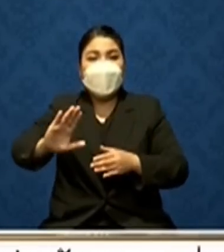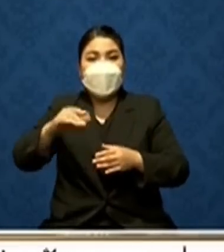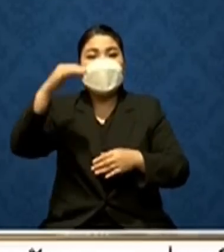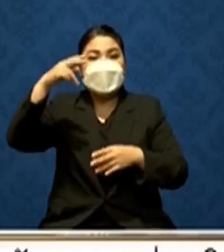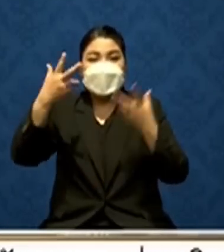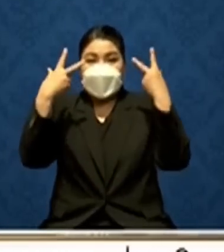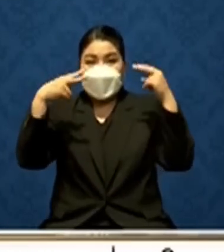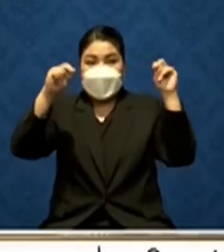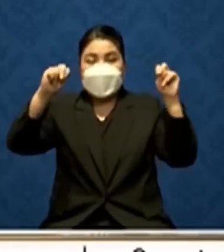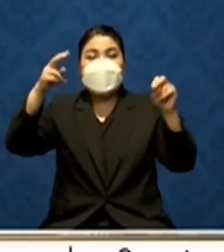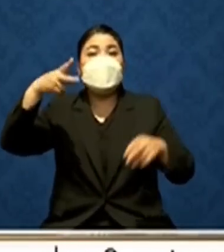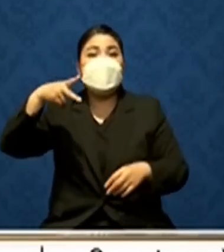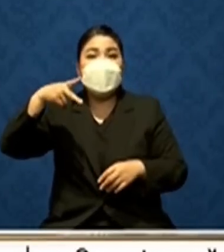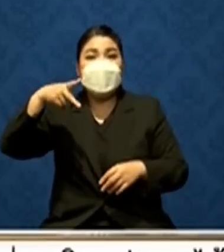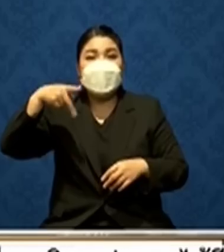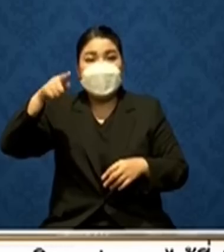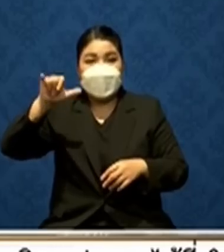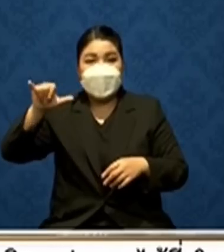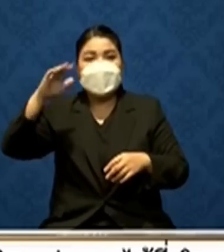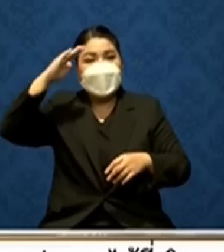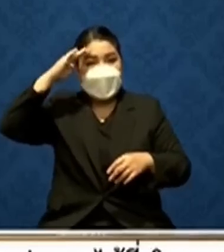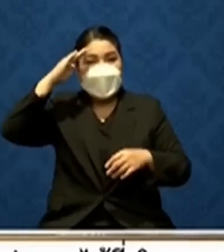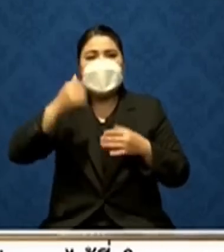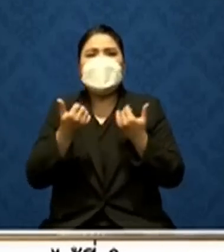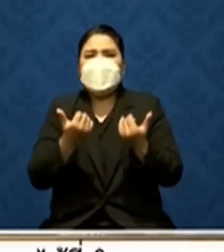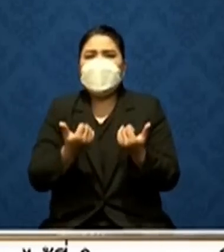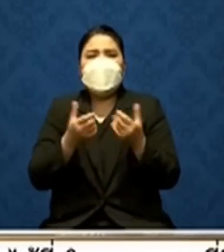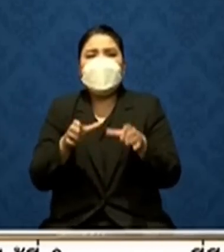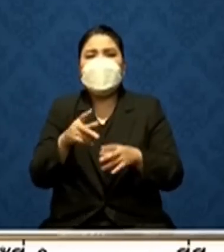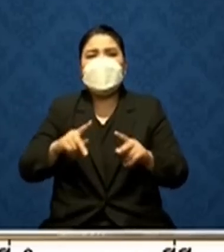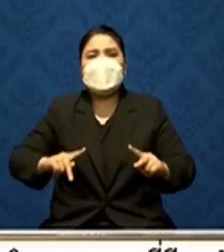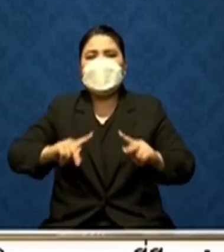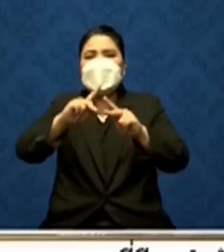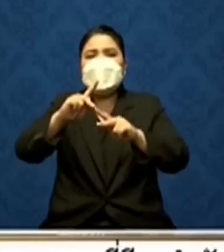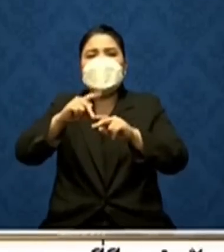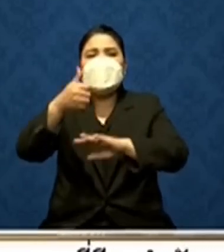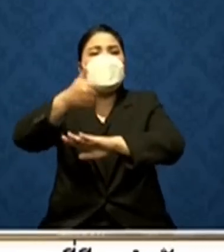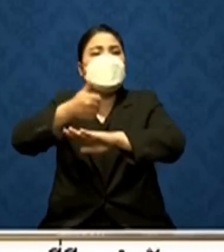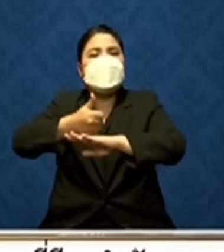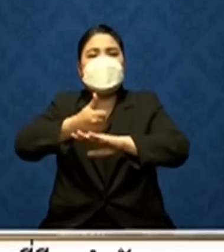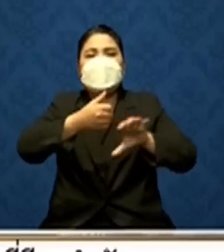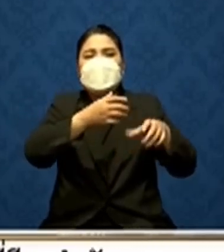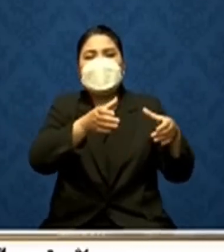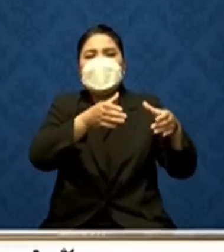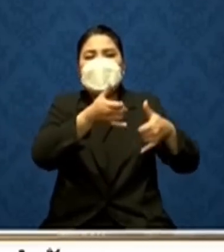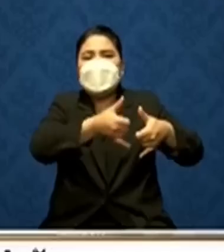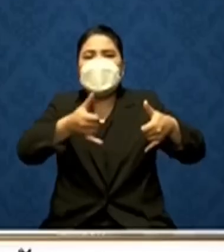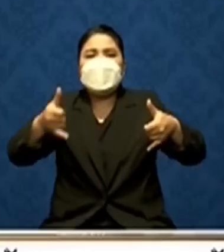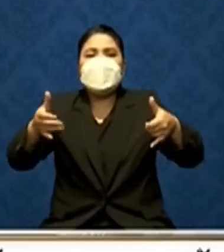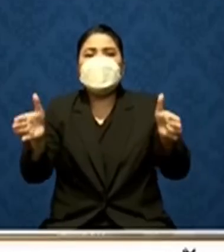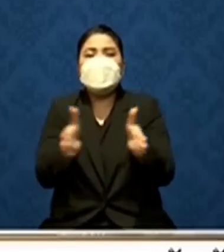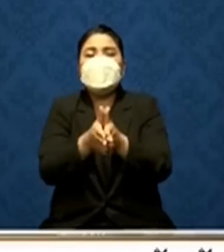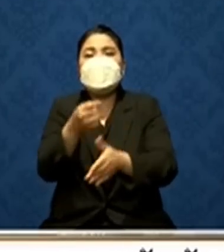นายกรัฐมนตรีและรัฐต้องตีทั้งหมดรวม 11คนที่ผมกล่าวมาข้างต้น